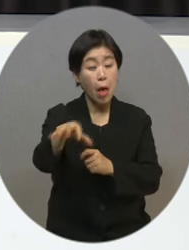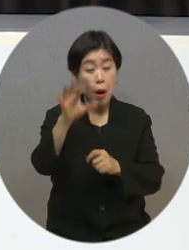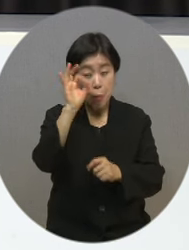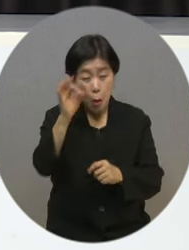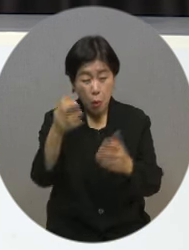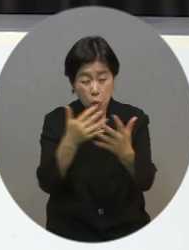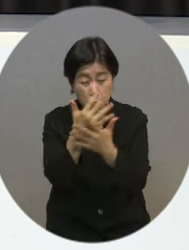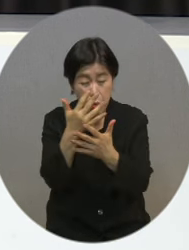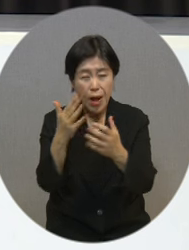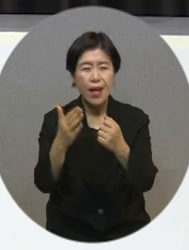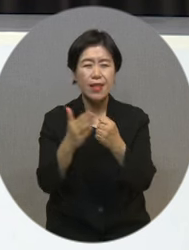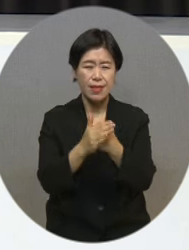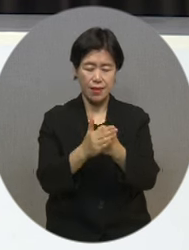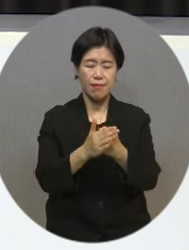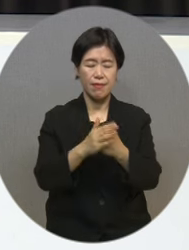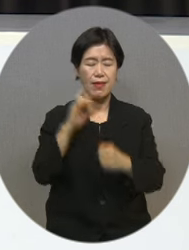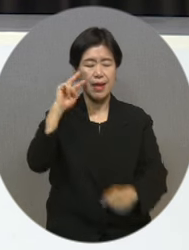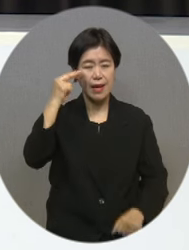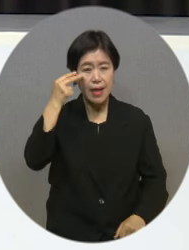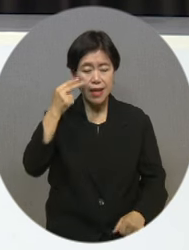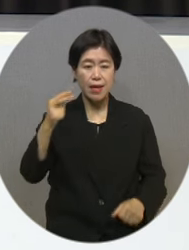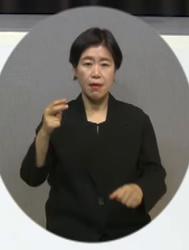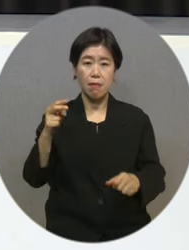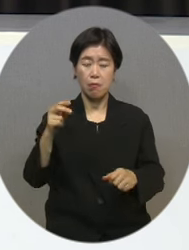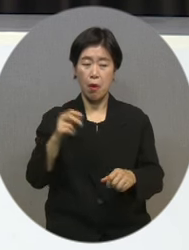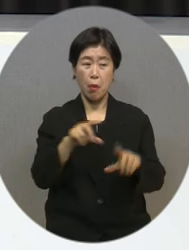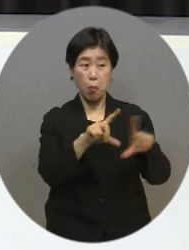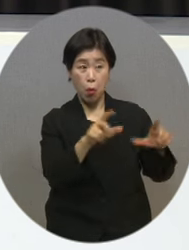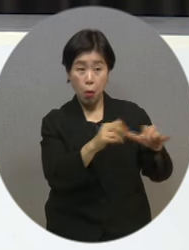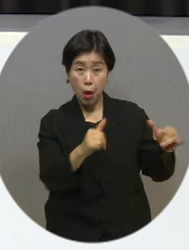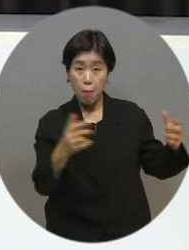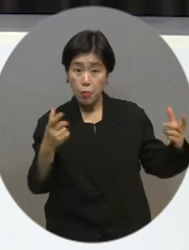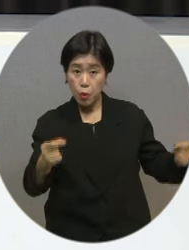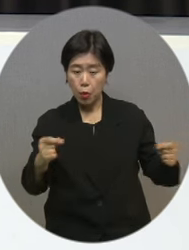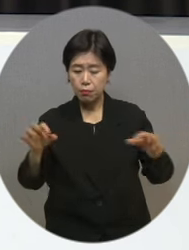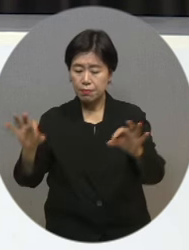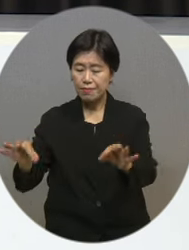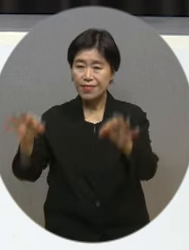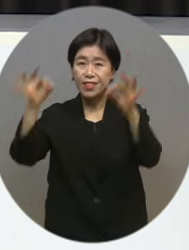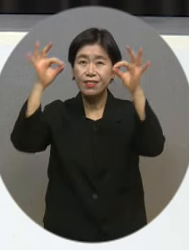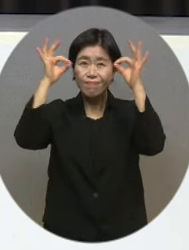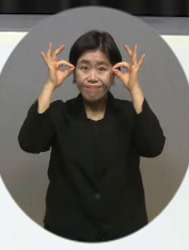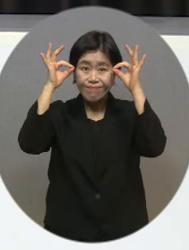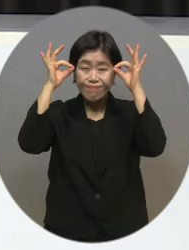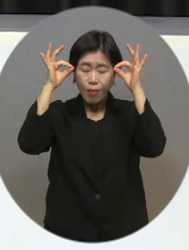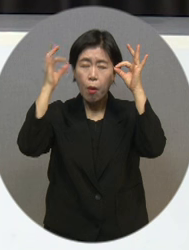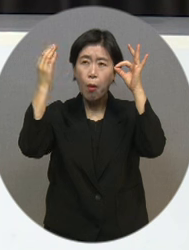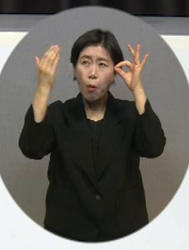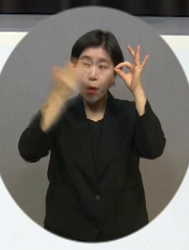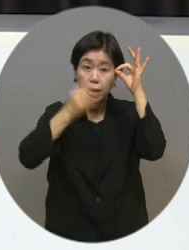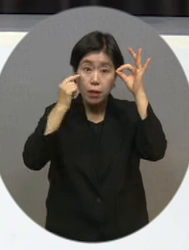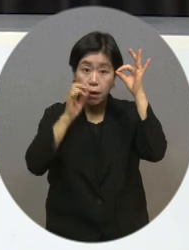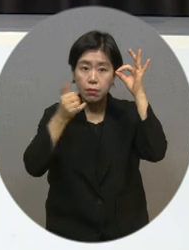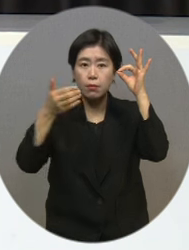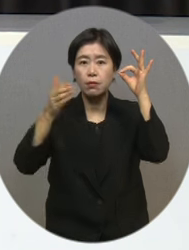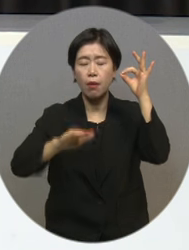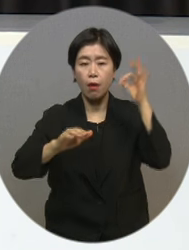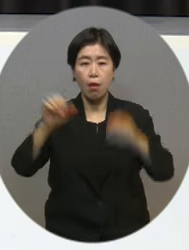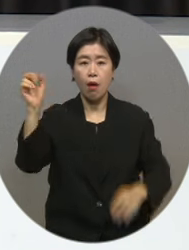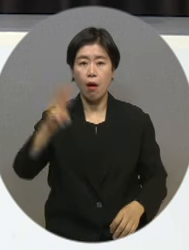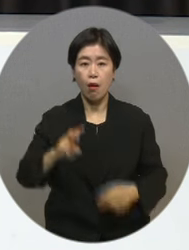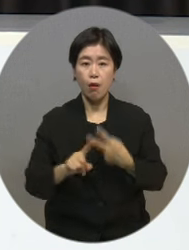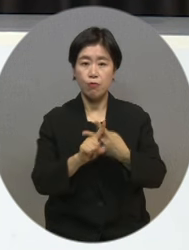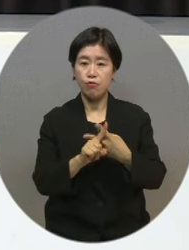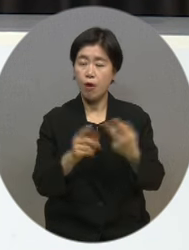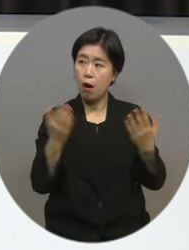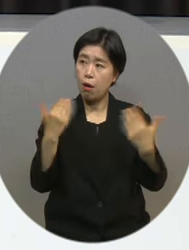다니고 안경을 맞추고 했었는데 이게 이제 급격히 중학교에 들어가면서 순식간에 눈이